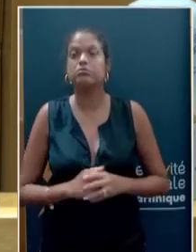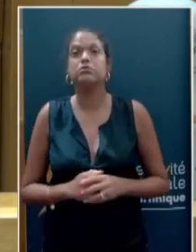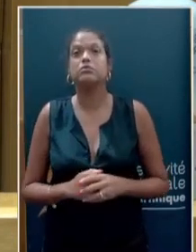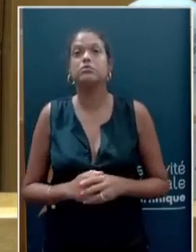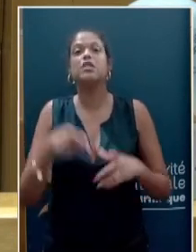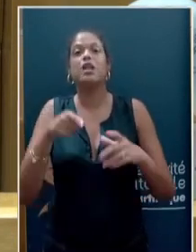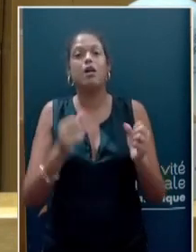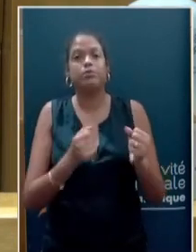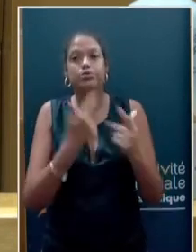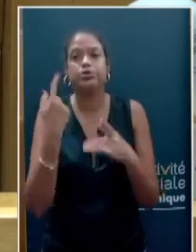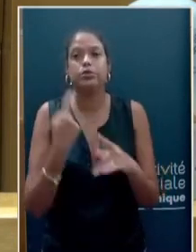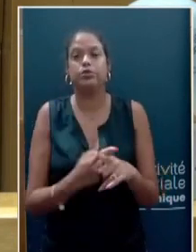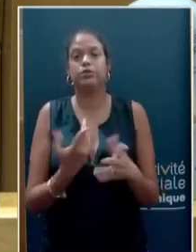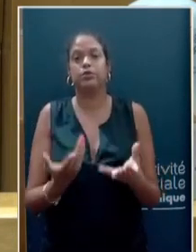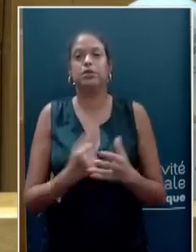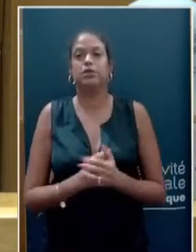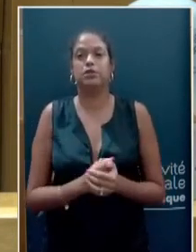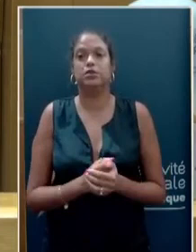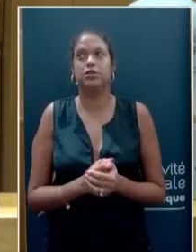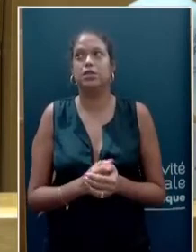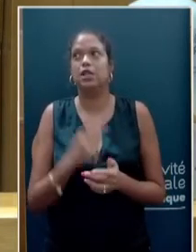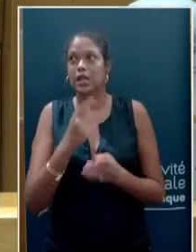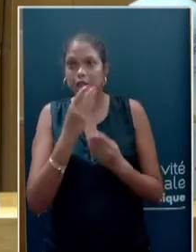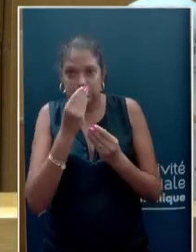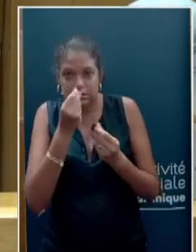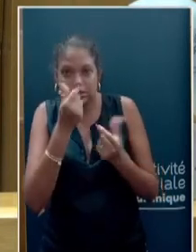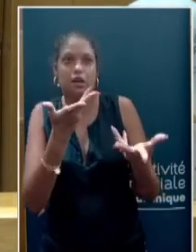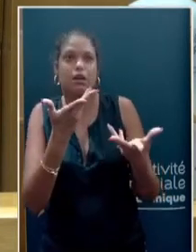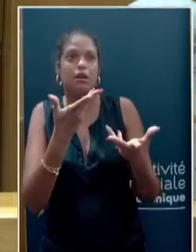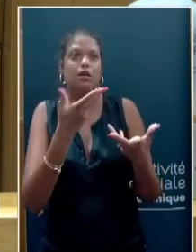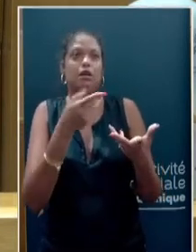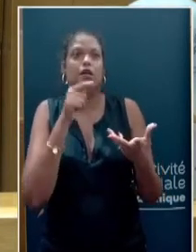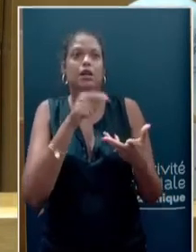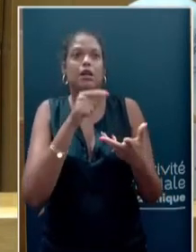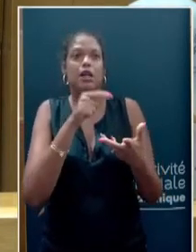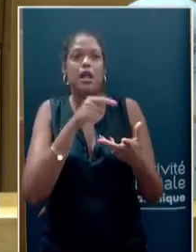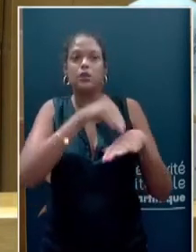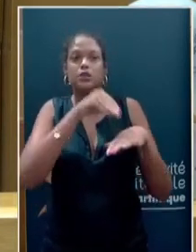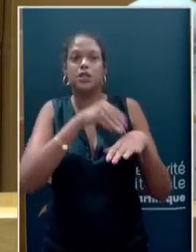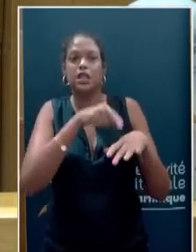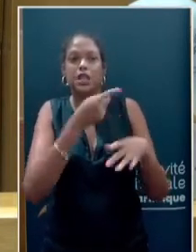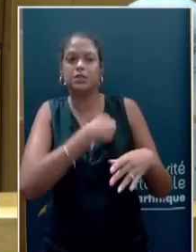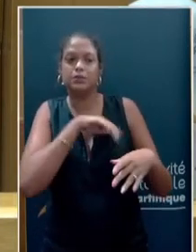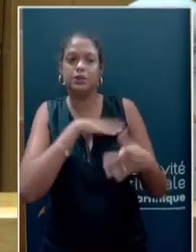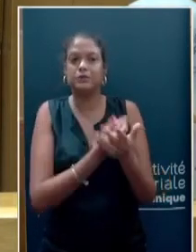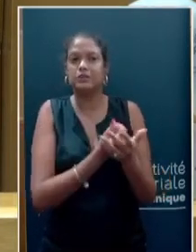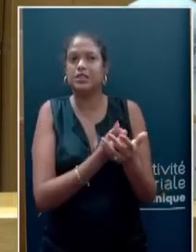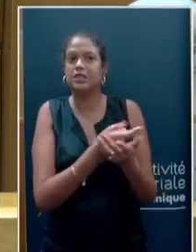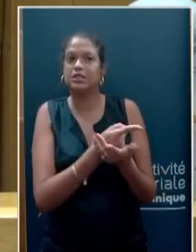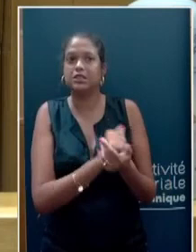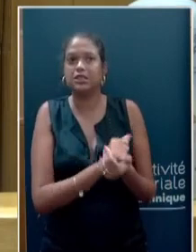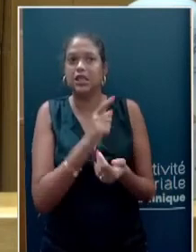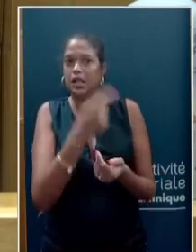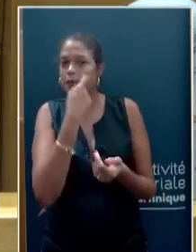Plusieurs fois, et je sens que le conseiller chargé des finances, conseiller exécutif chargé des finances, certaines observations